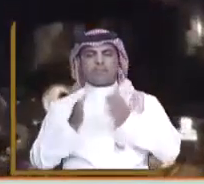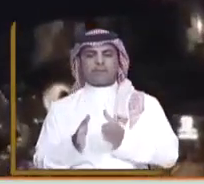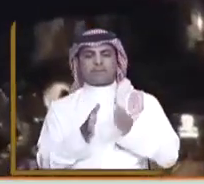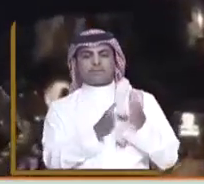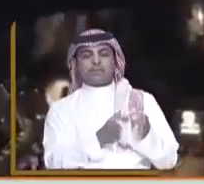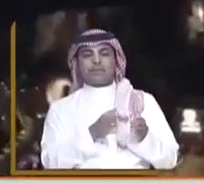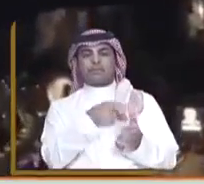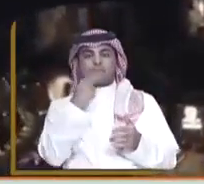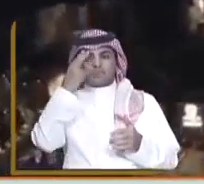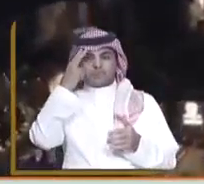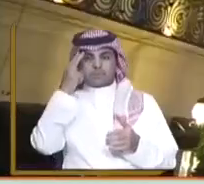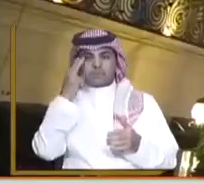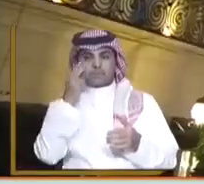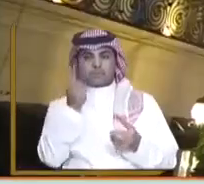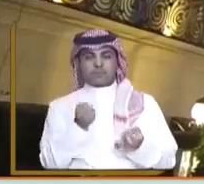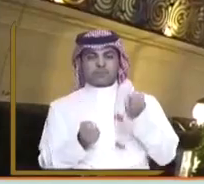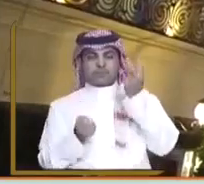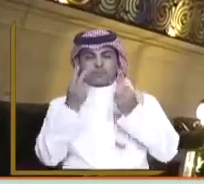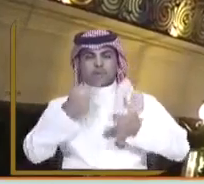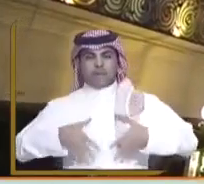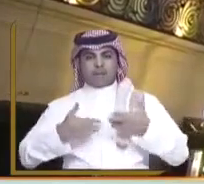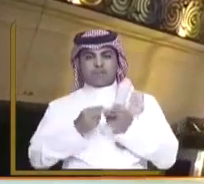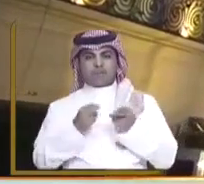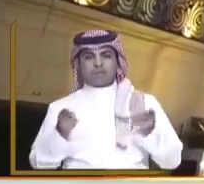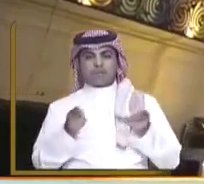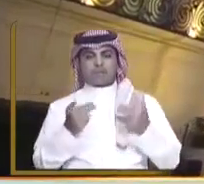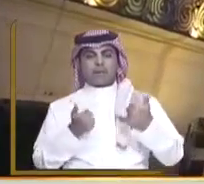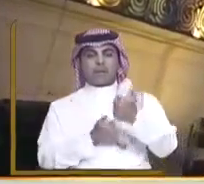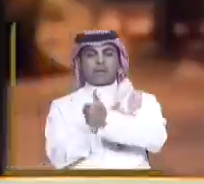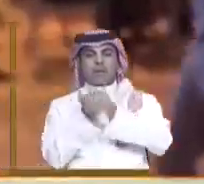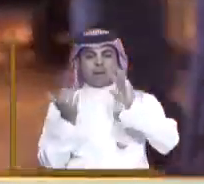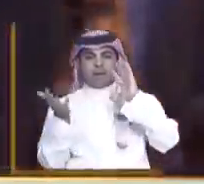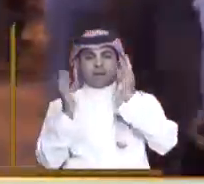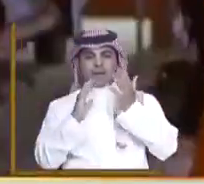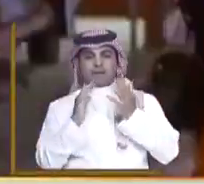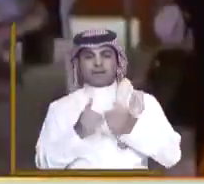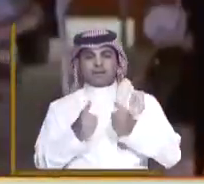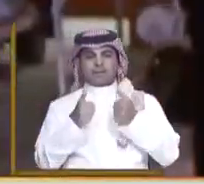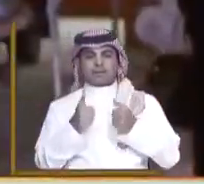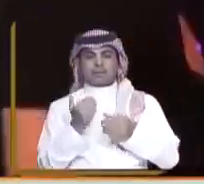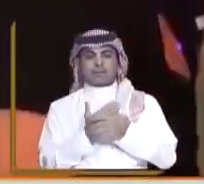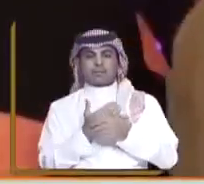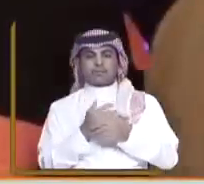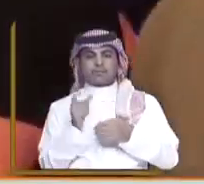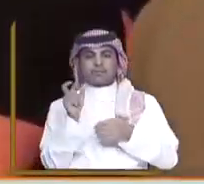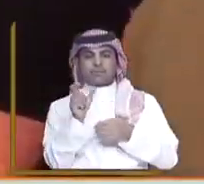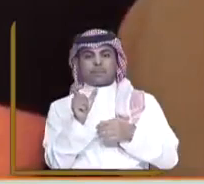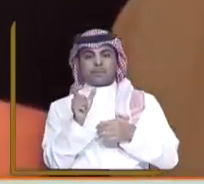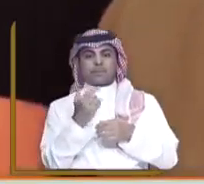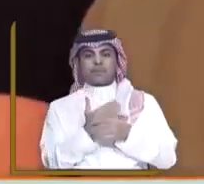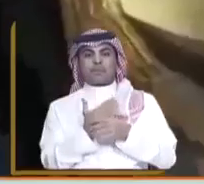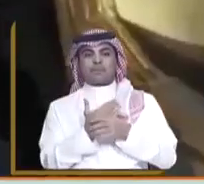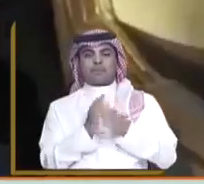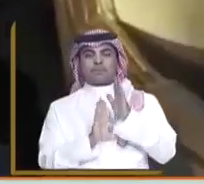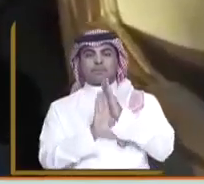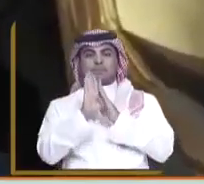استضافه المملكه للاحداث والفعاليات العالميه في كل جداره واقتدار كلمه السر لتقدمها في